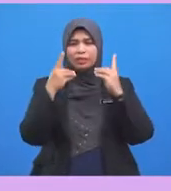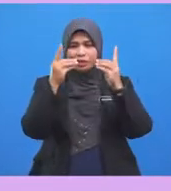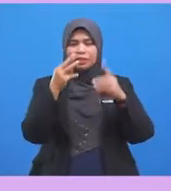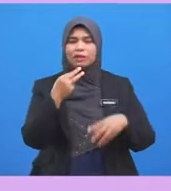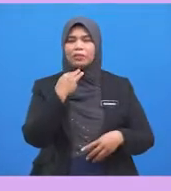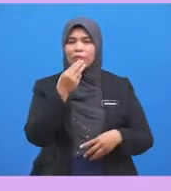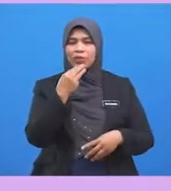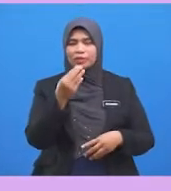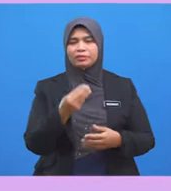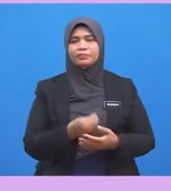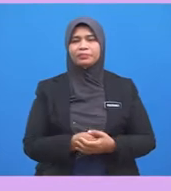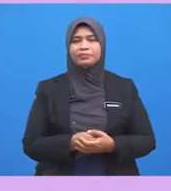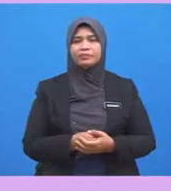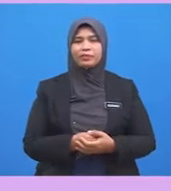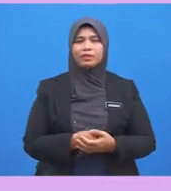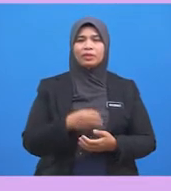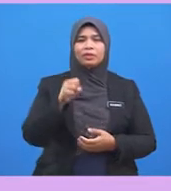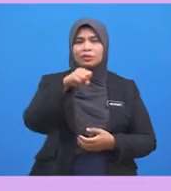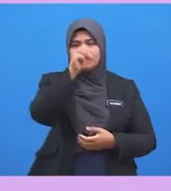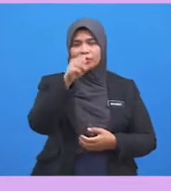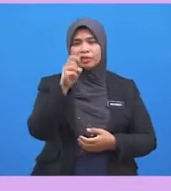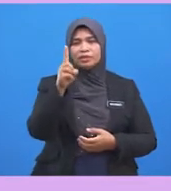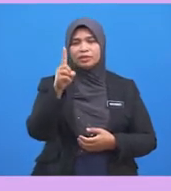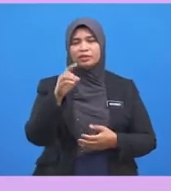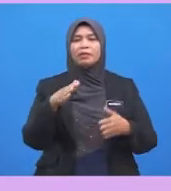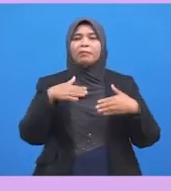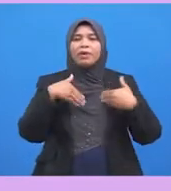pendidikan moral. Soalan 1.